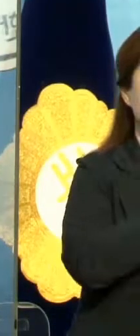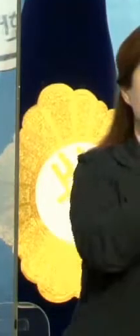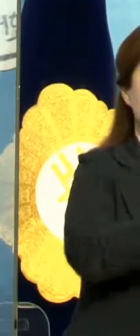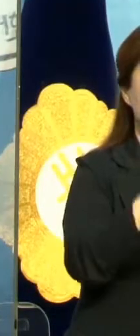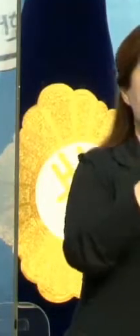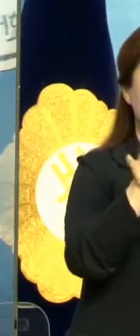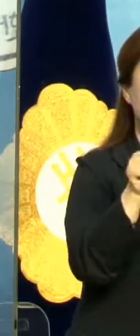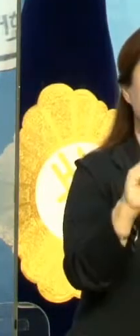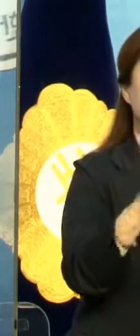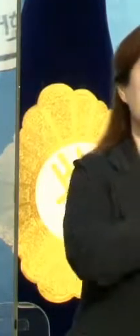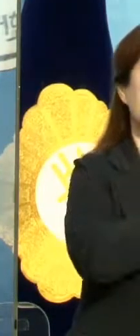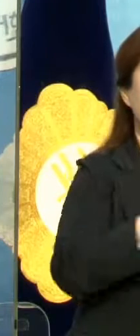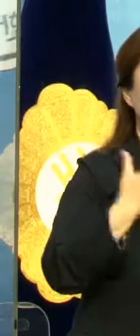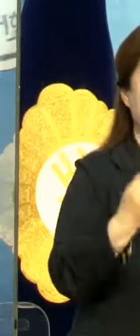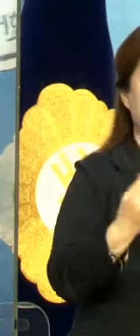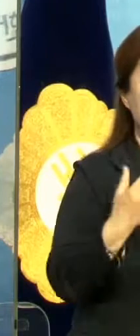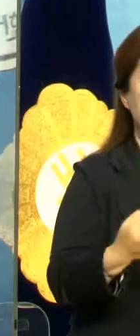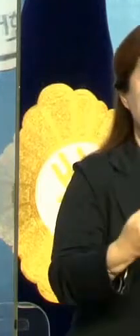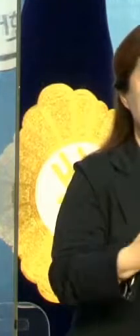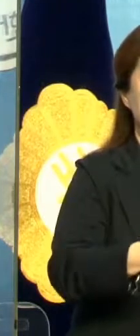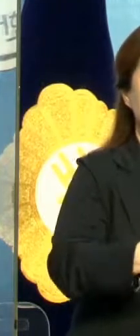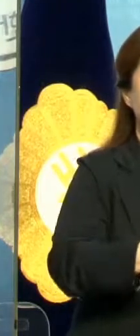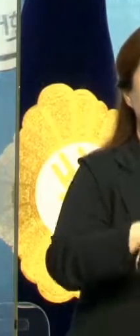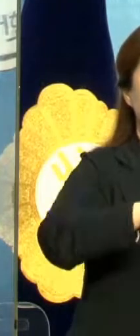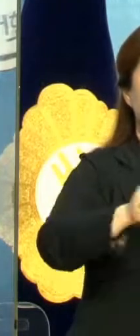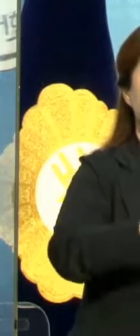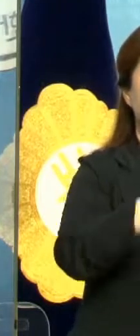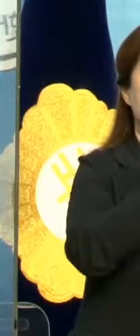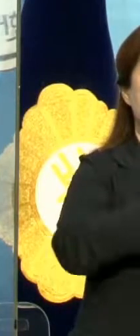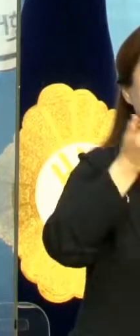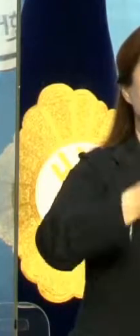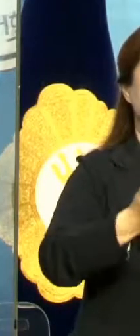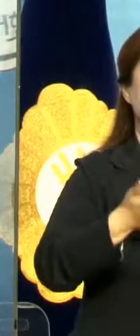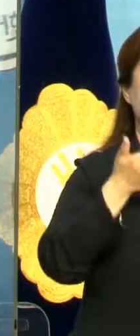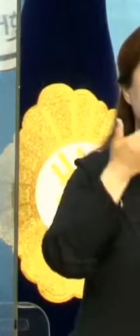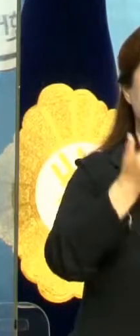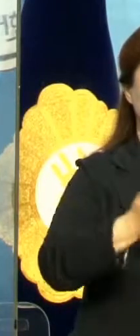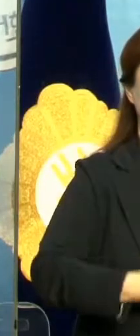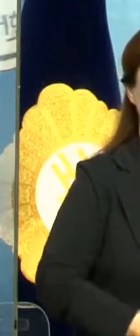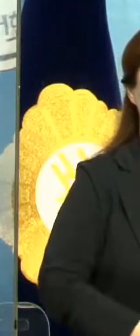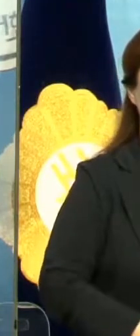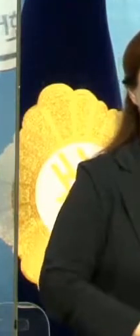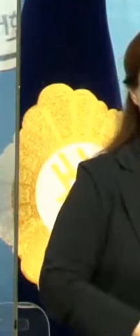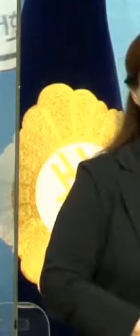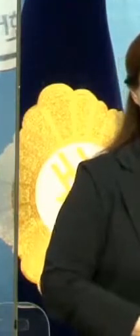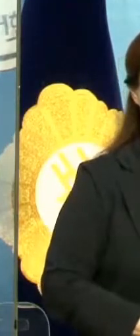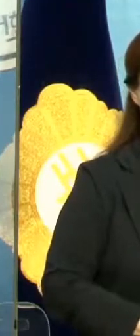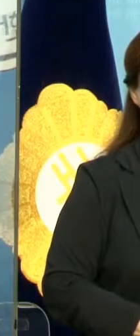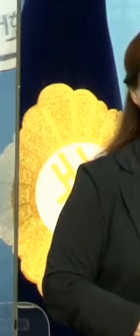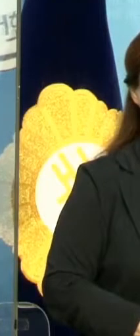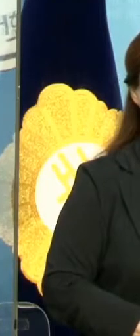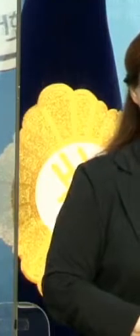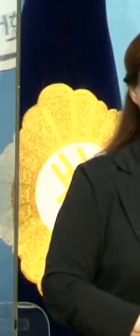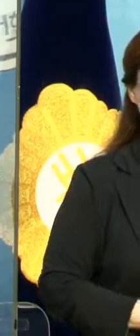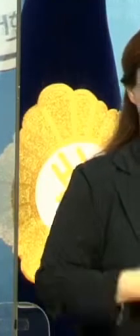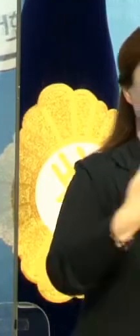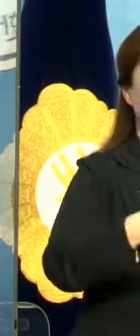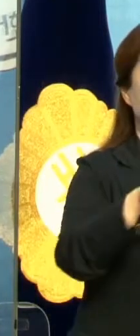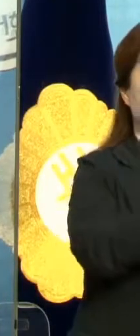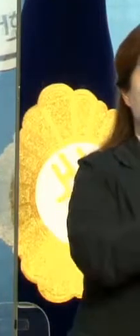의원도 어 그에 맞는 정당한 조치를 취할 것을 저희가 아 요청 드리고